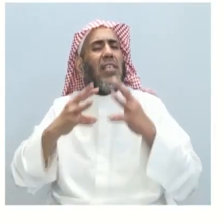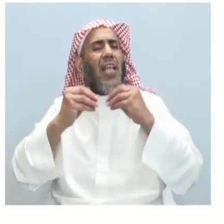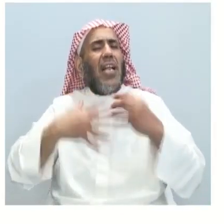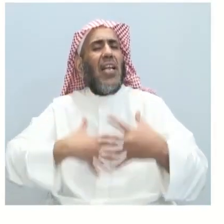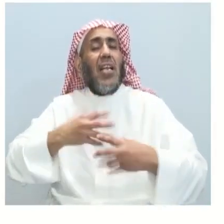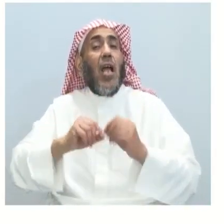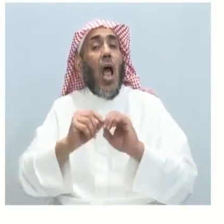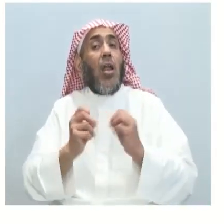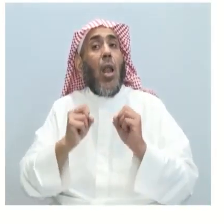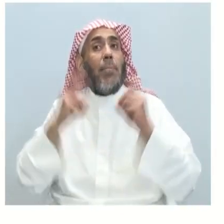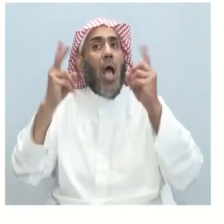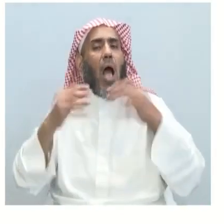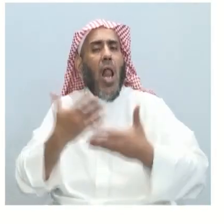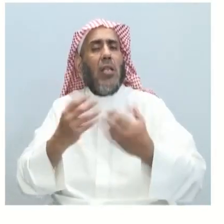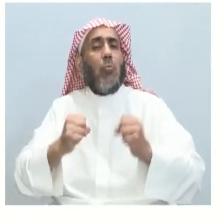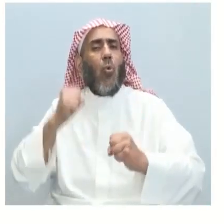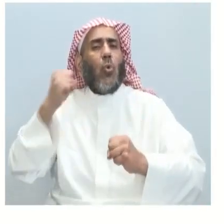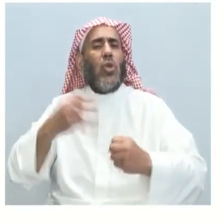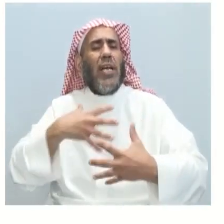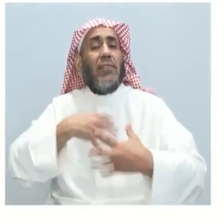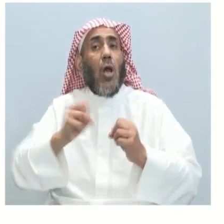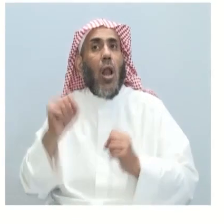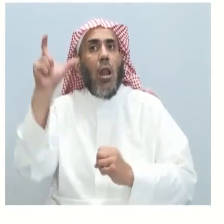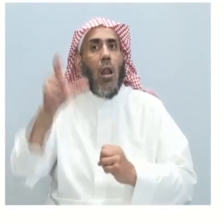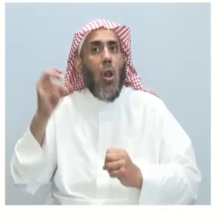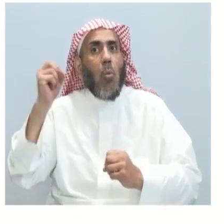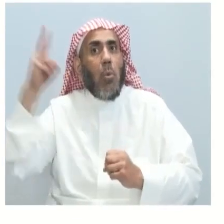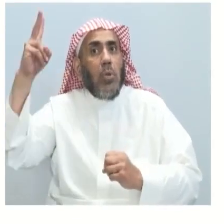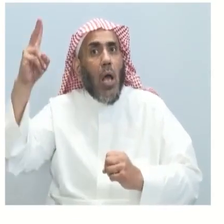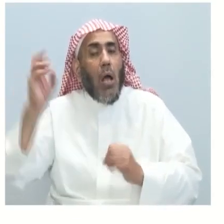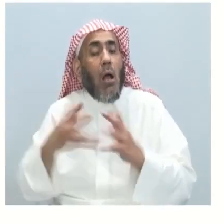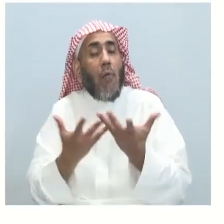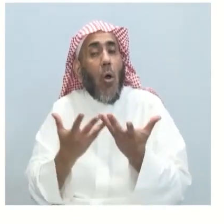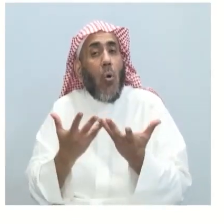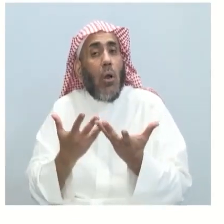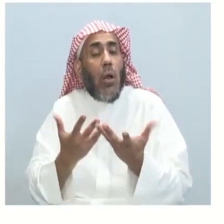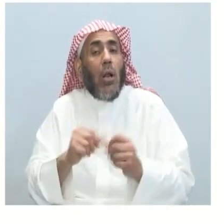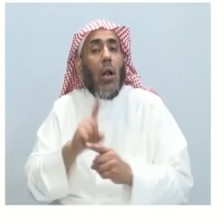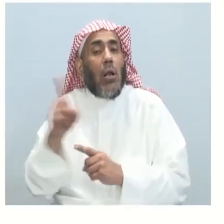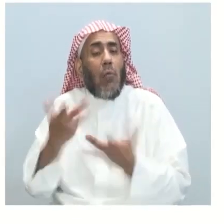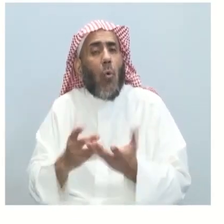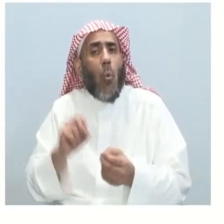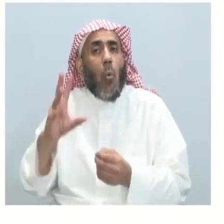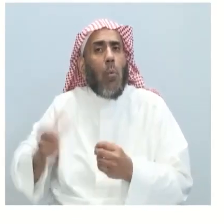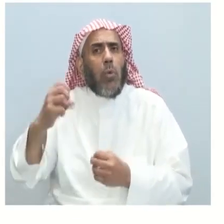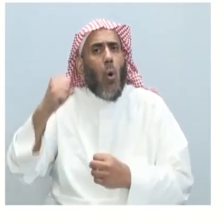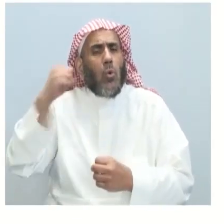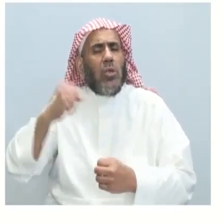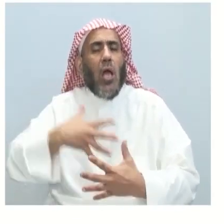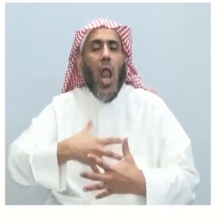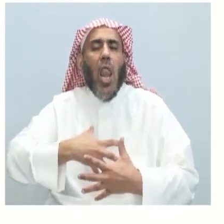ان الابداع الادبي قدره نفسيه يعني المبدع كيف يكون ابداعه قال انه ما يعني بقدرته